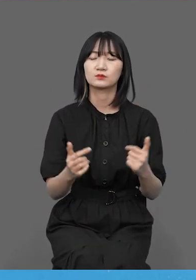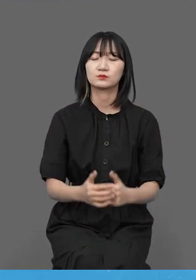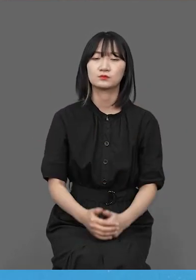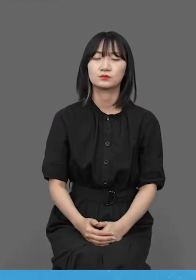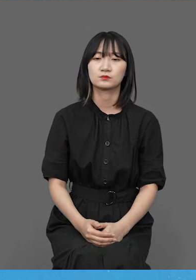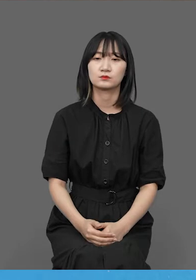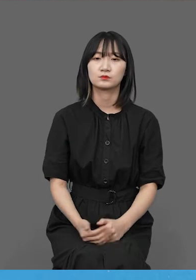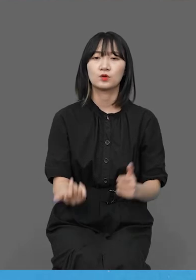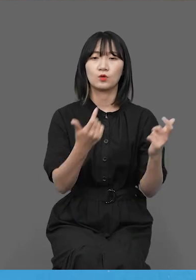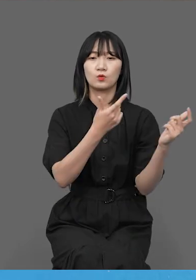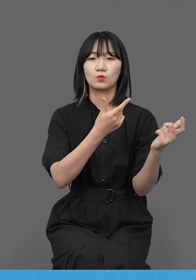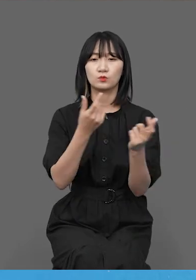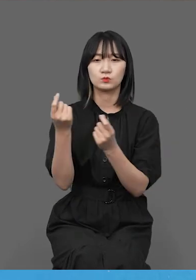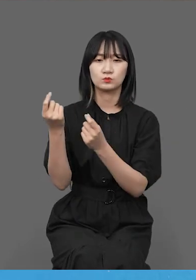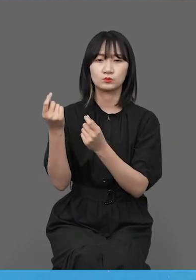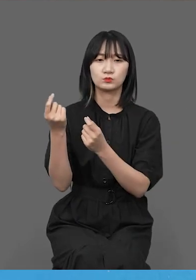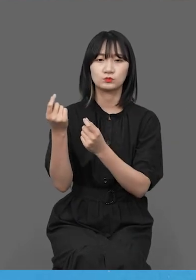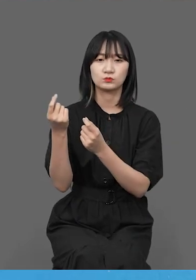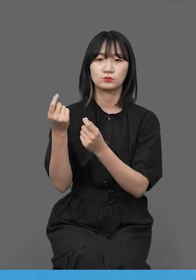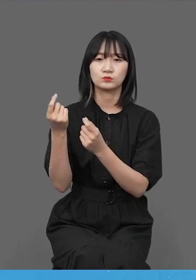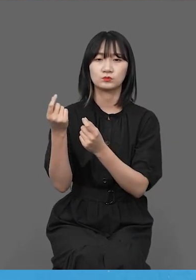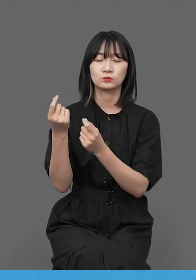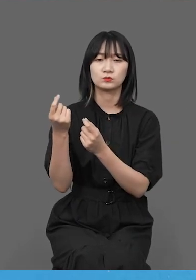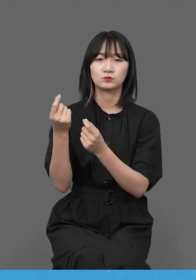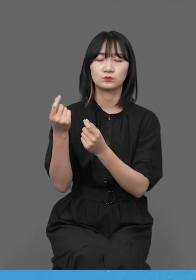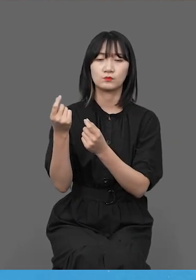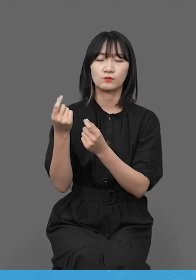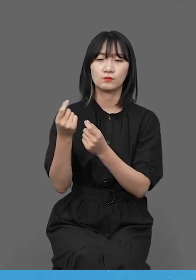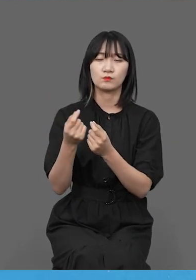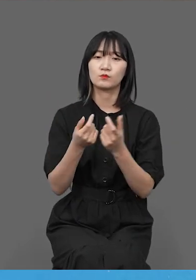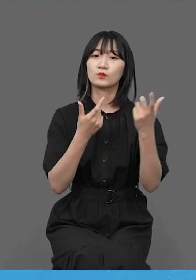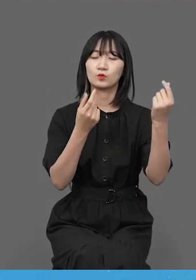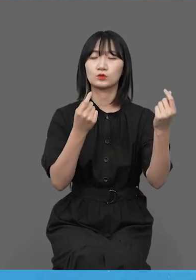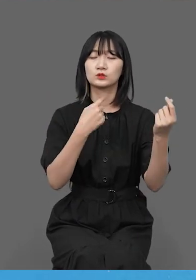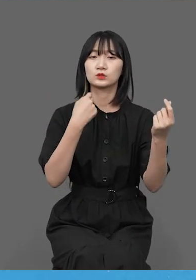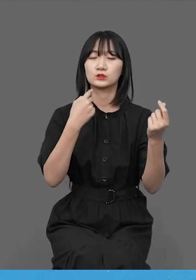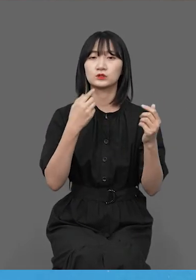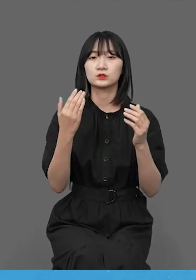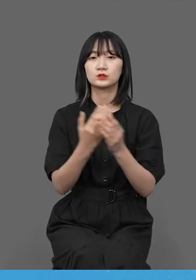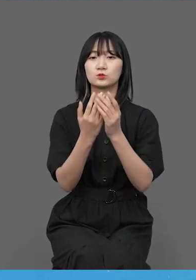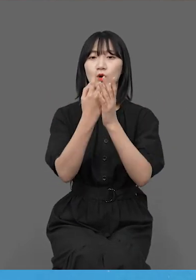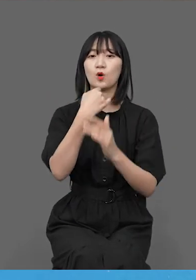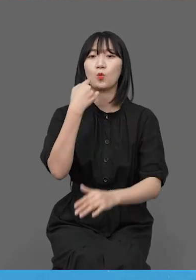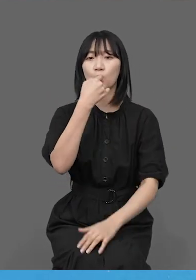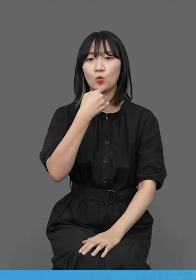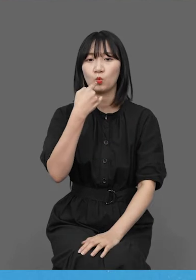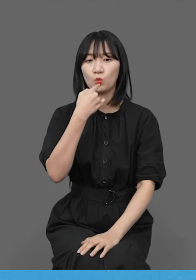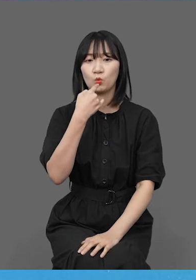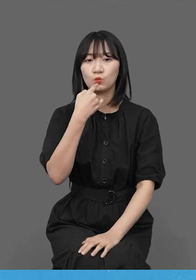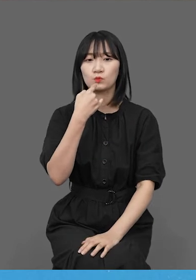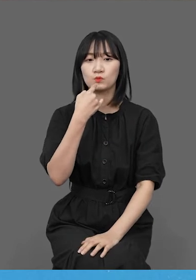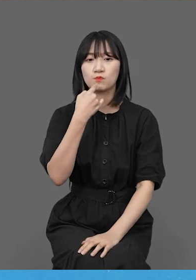이 공통조상 그 같은 진화론자인데도 위쪽